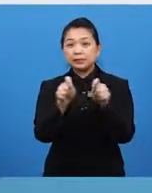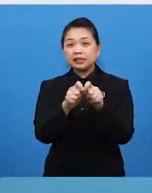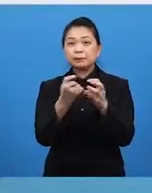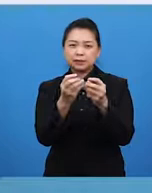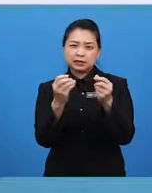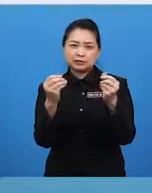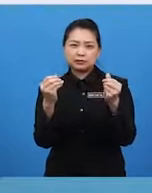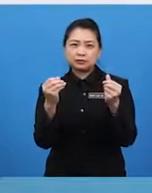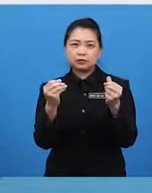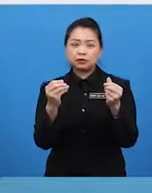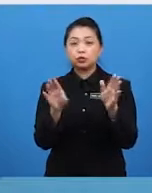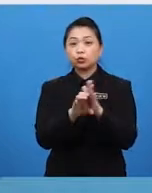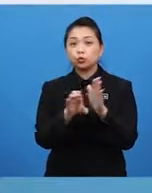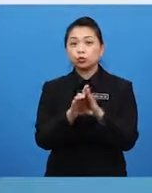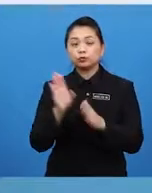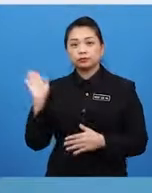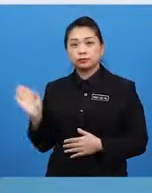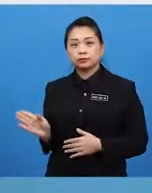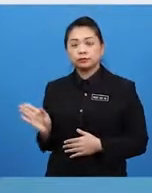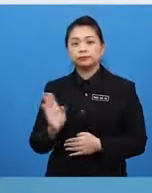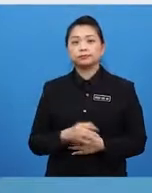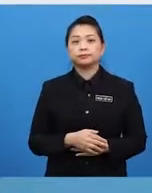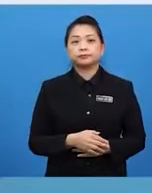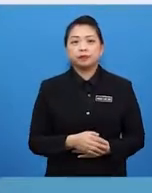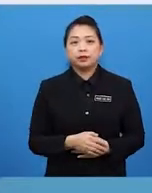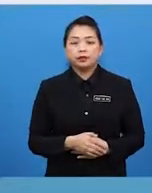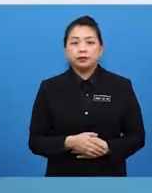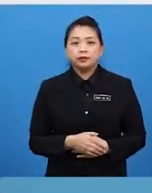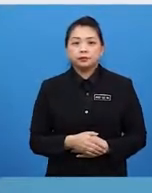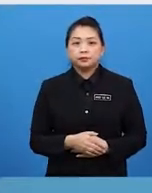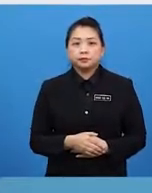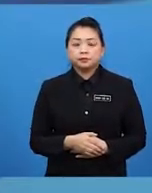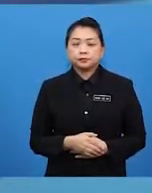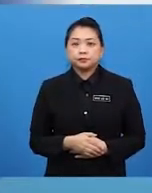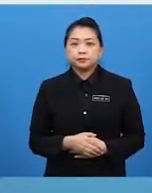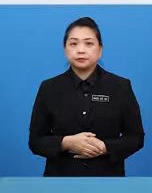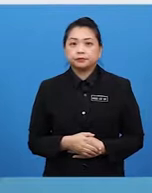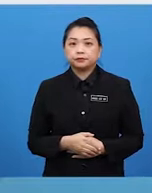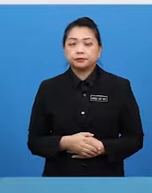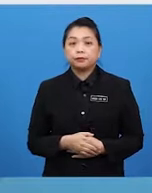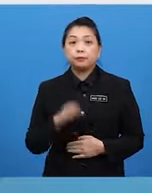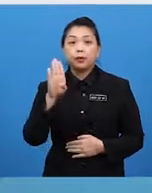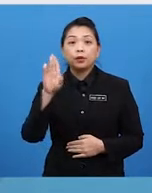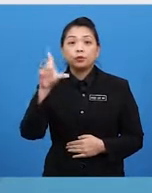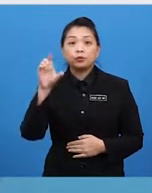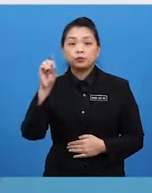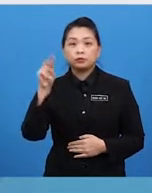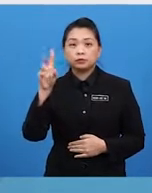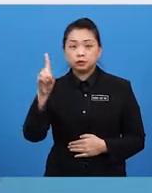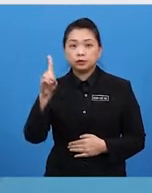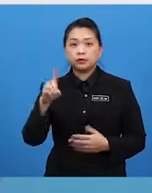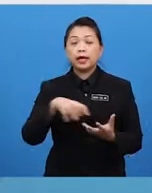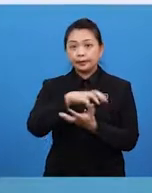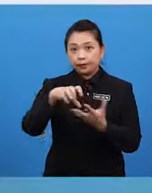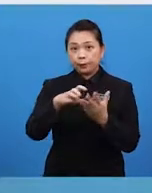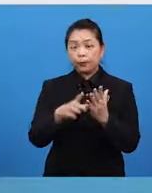contoh wine wuella bacem S.Sos Hai dongwoon yelah campuran